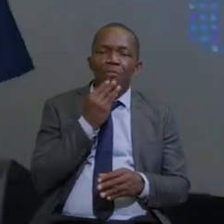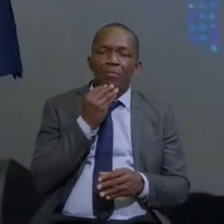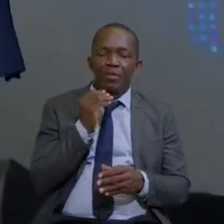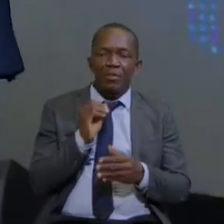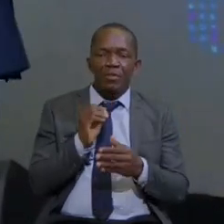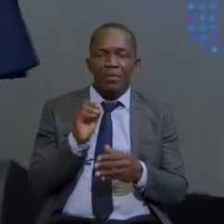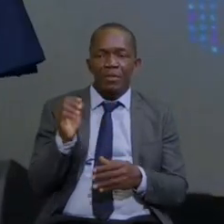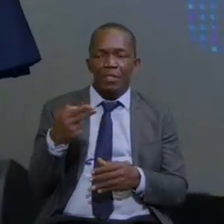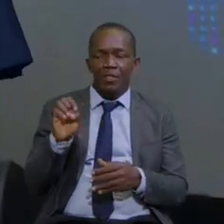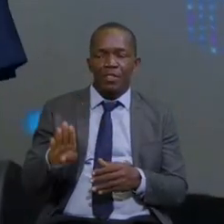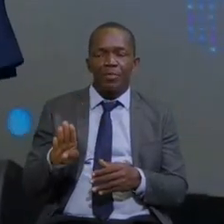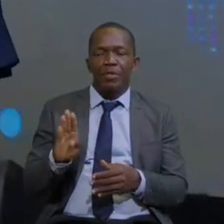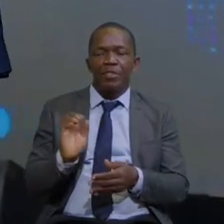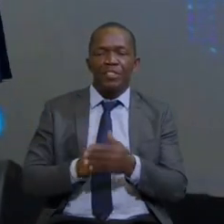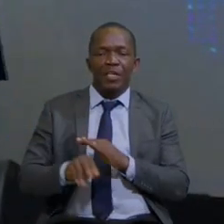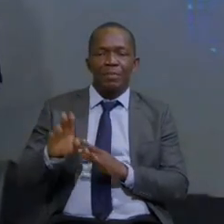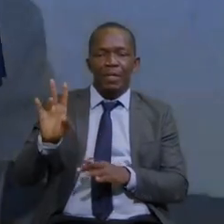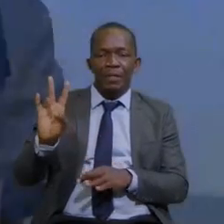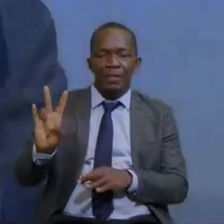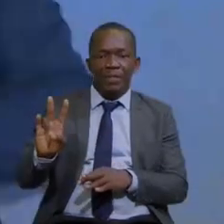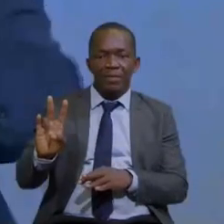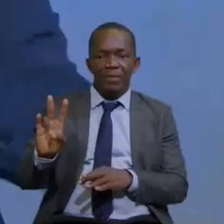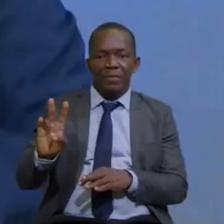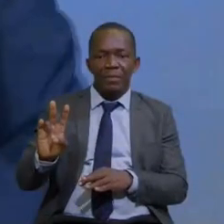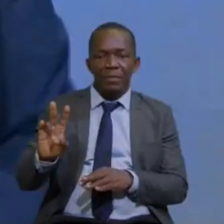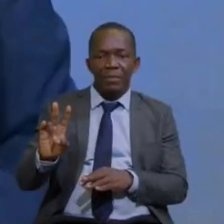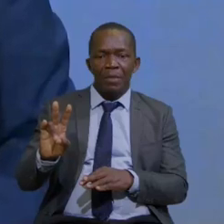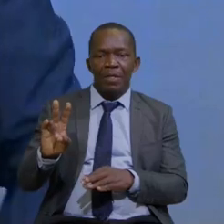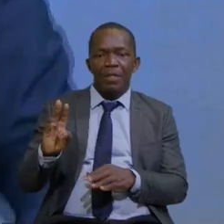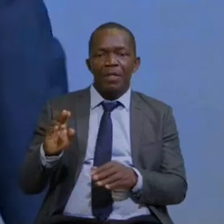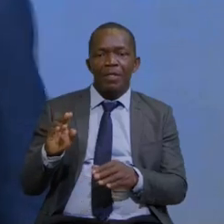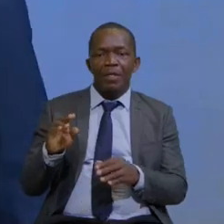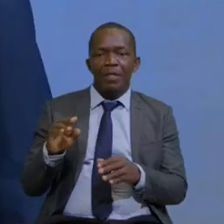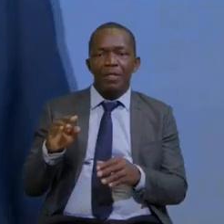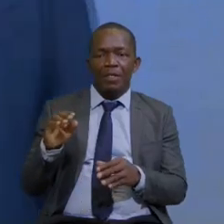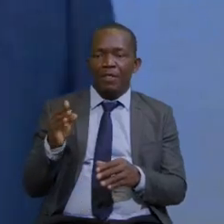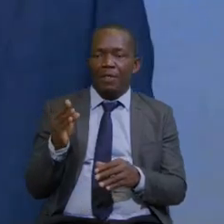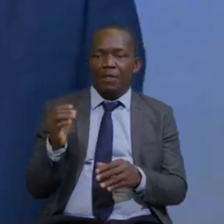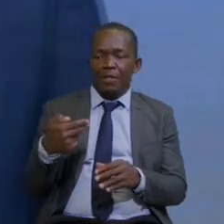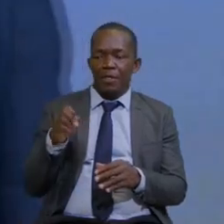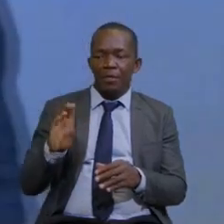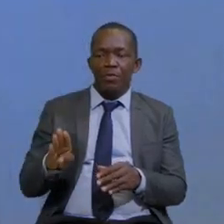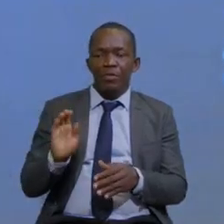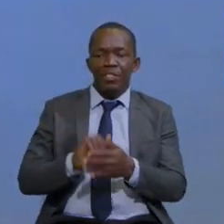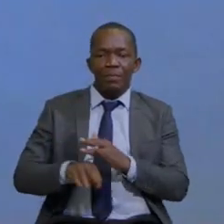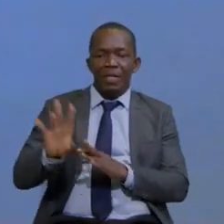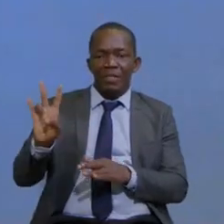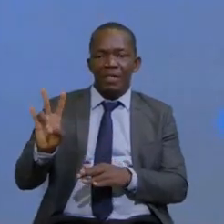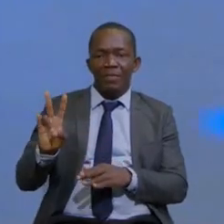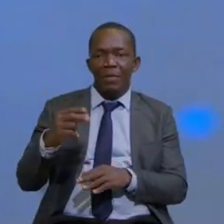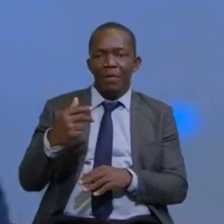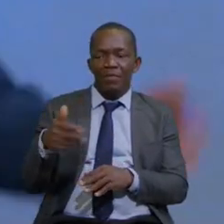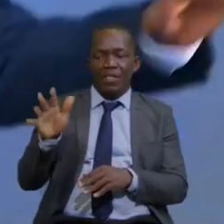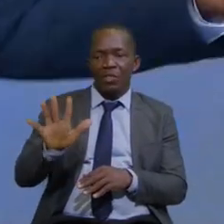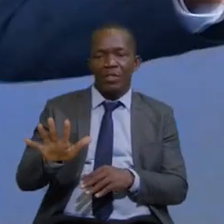verset 25. Hébreux 7, ouvrez vos Bibles s'il vous plaît. Hébreux 7, 25. C'est aussi pour